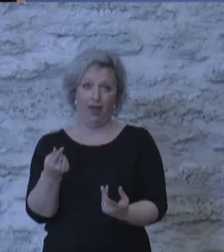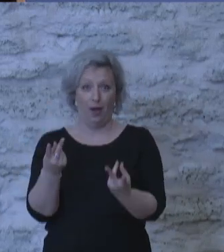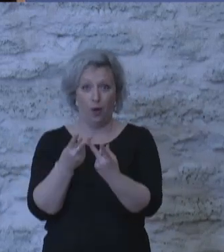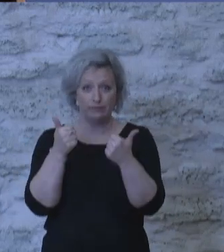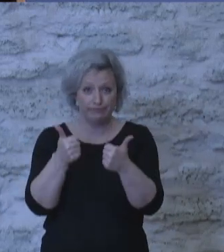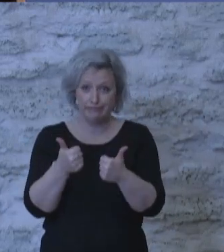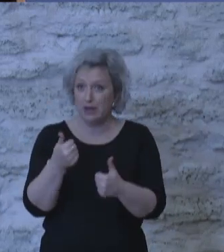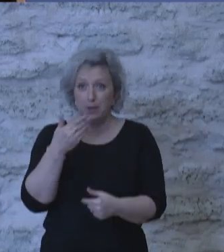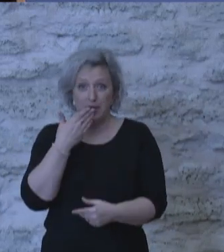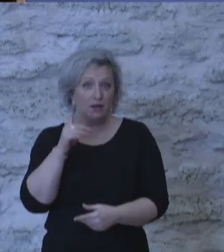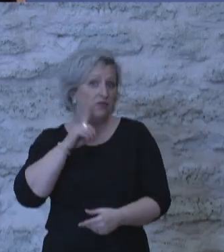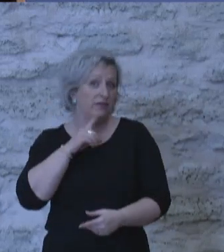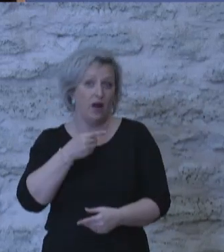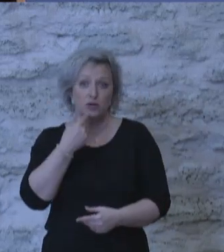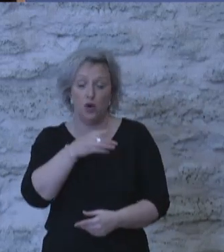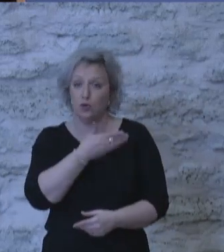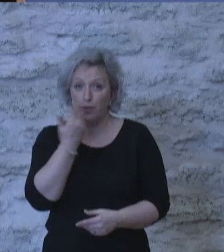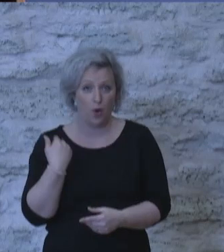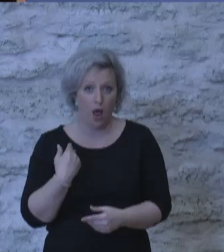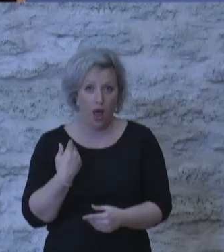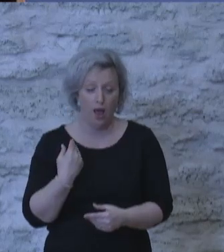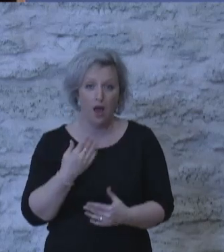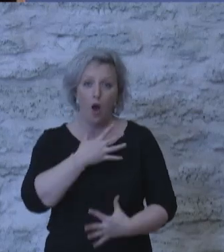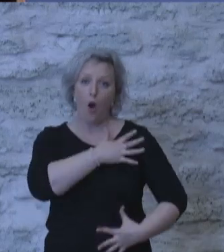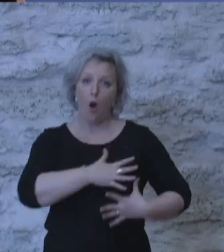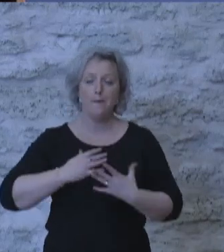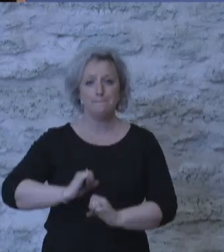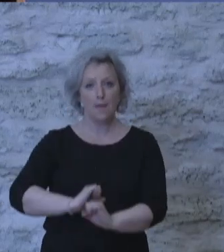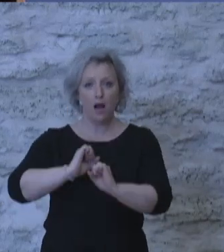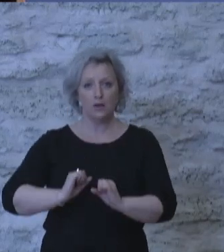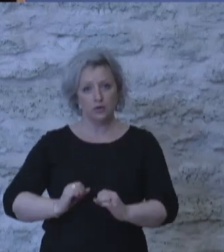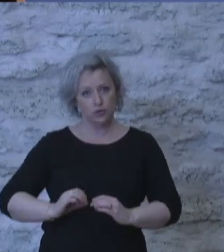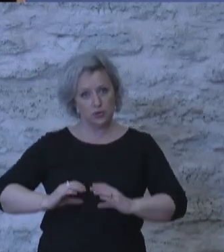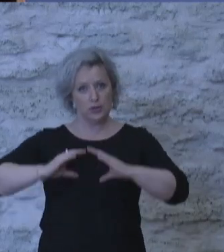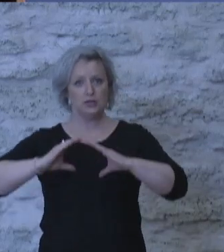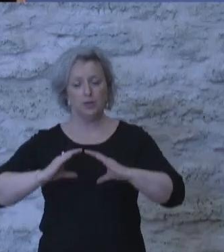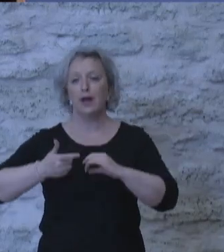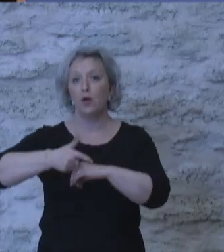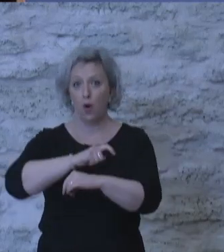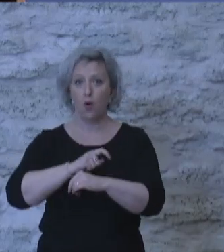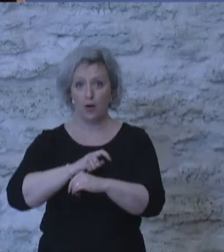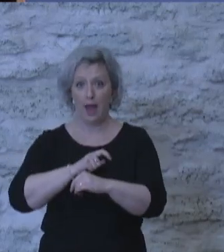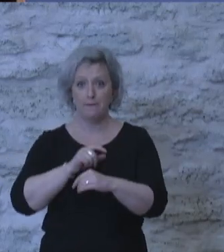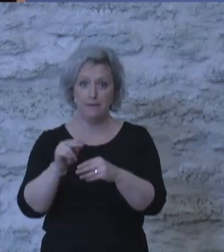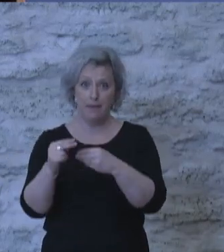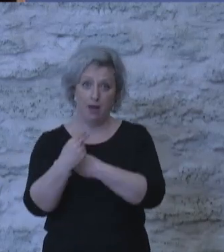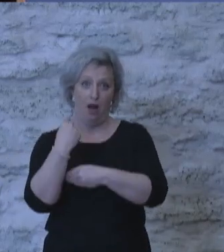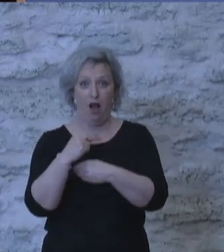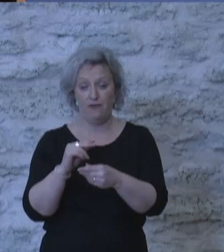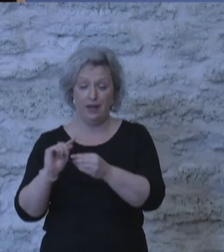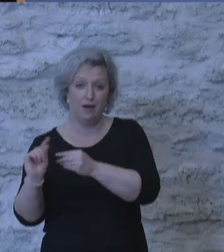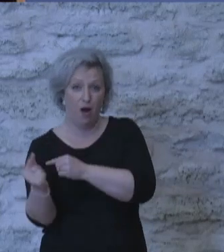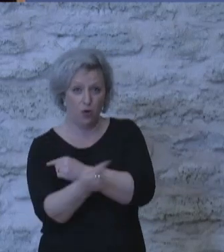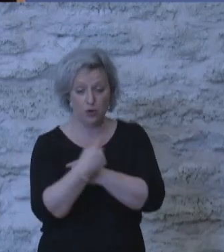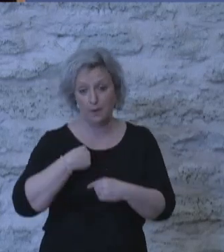see ei ole midagi valesti öeldud. See immuunsuse tõsmine läbi rahva tarkuse, ma toetan seda samamoodi. Ma teen seda iga, teen